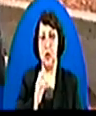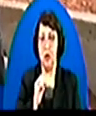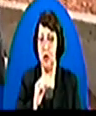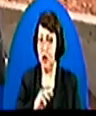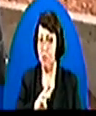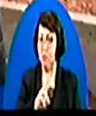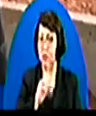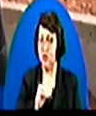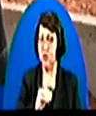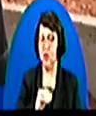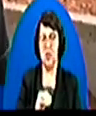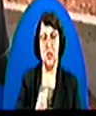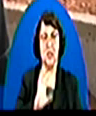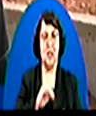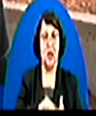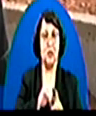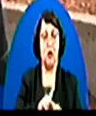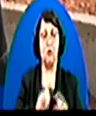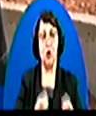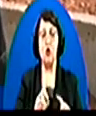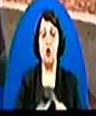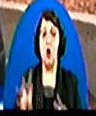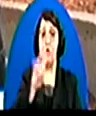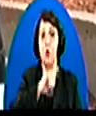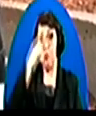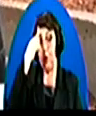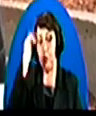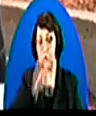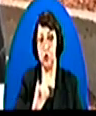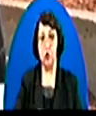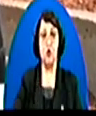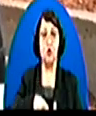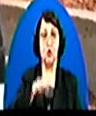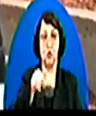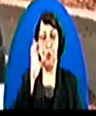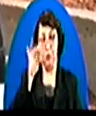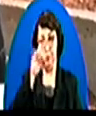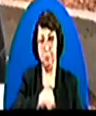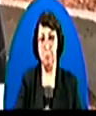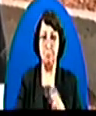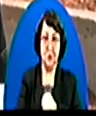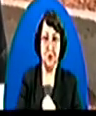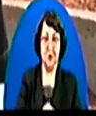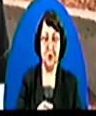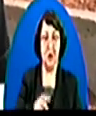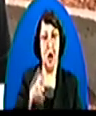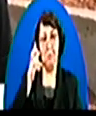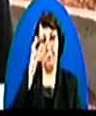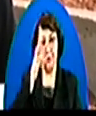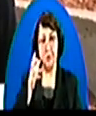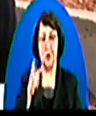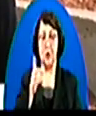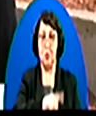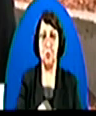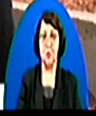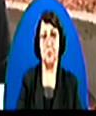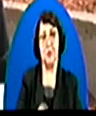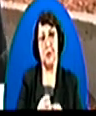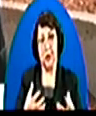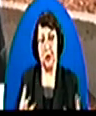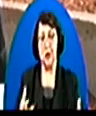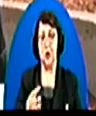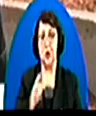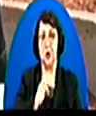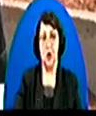энийг одоо хөдөө орон нутгаас Монгол улсын хөгжил төвшөлт одоо хувь нэмэр болох мэрэгчлээ боловсруулах чинь бэлтгэхэд бол энэ сургуулийн дотор байрны цогц комплекс одоо